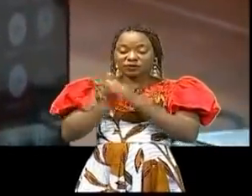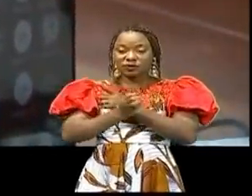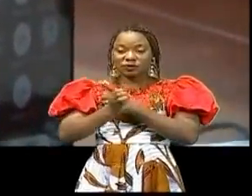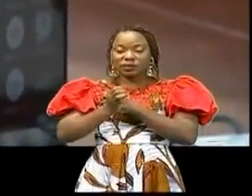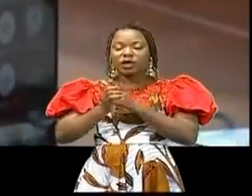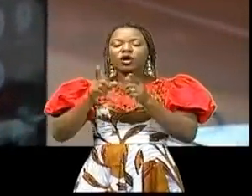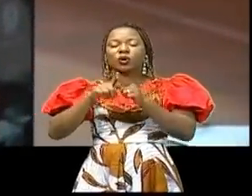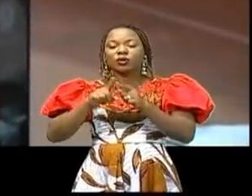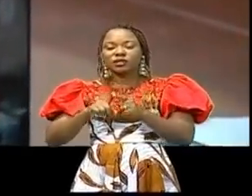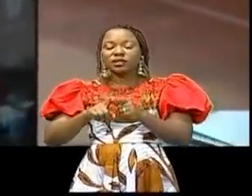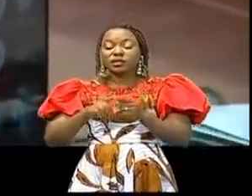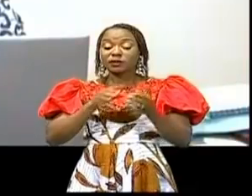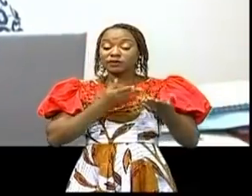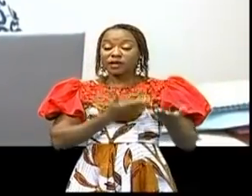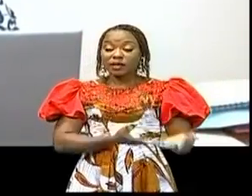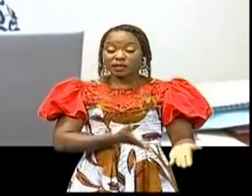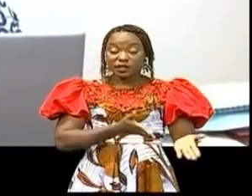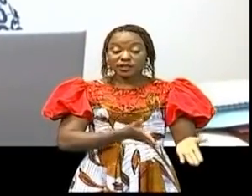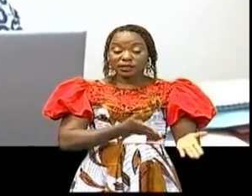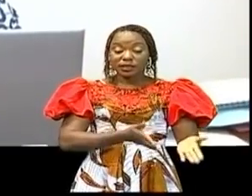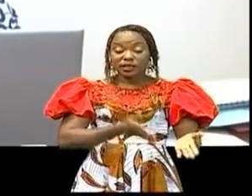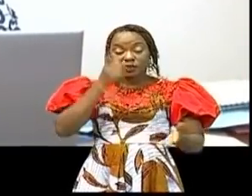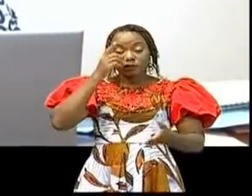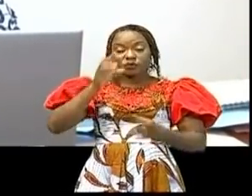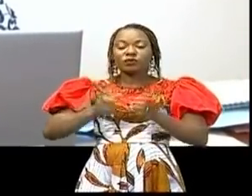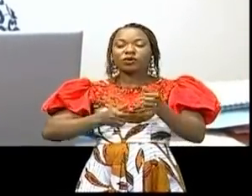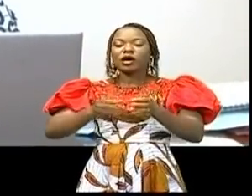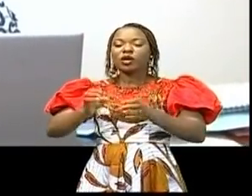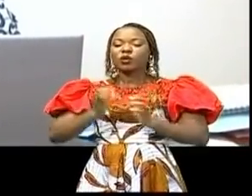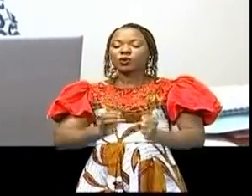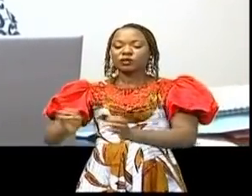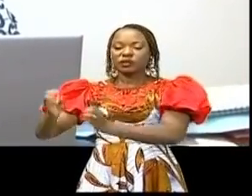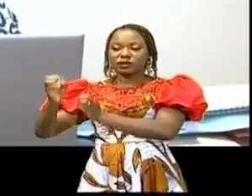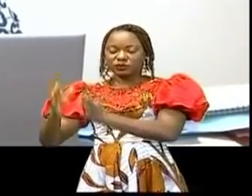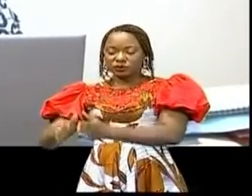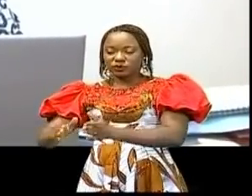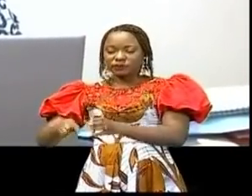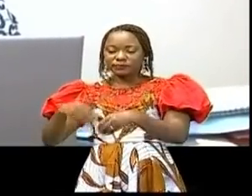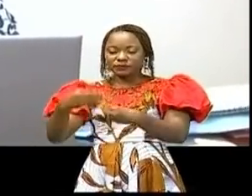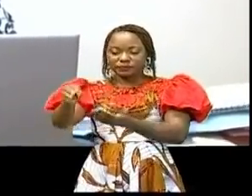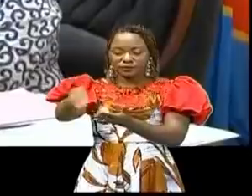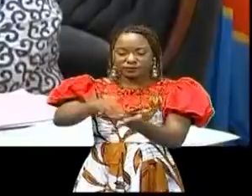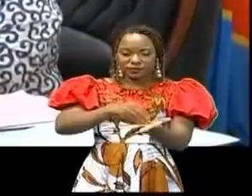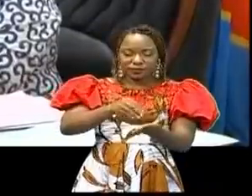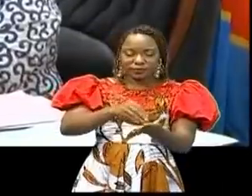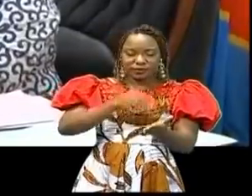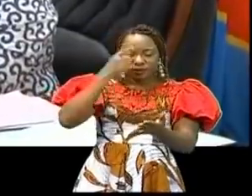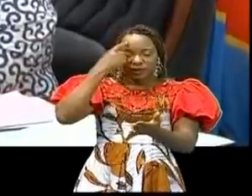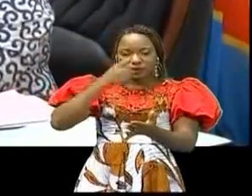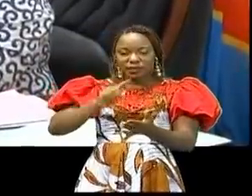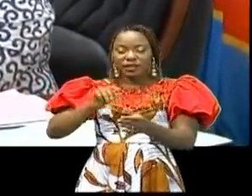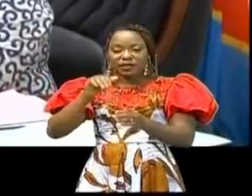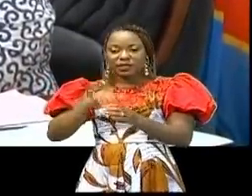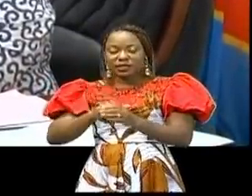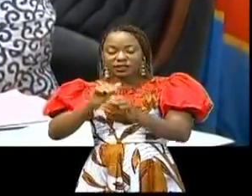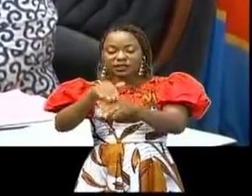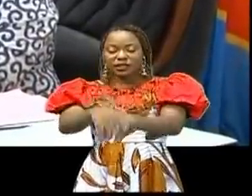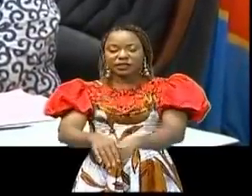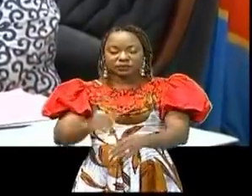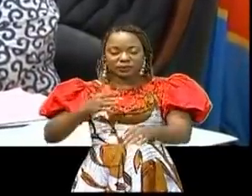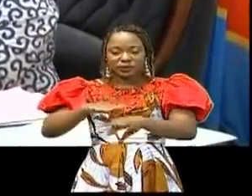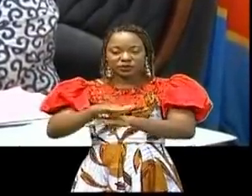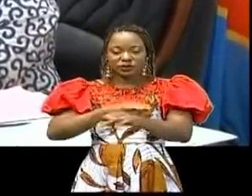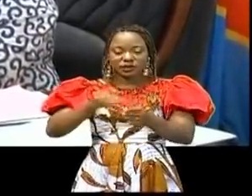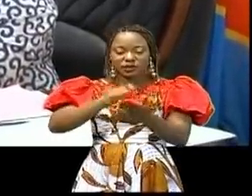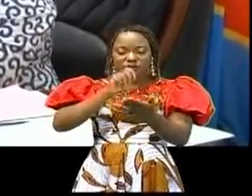servira de cadre institutionnel de coordination de la mise en œuvre de la contribution déterminée nationale dans les cas des engagements sous l'accord